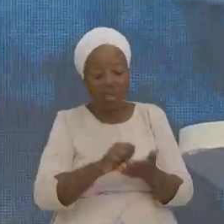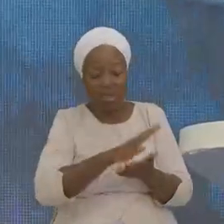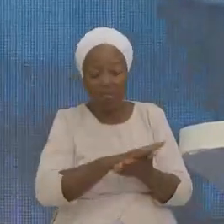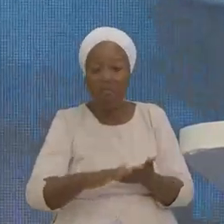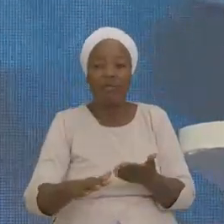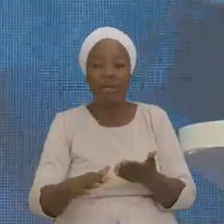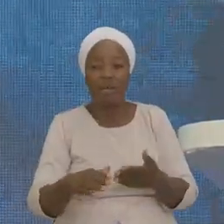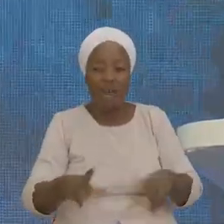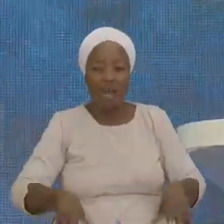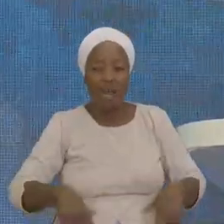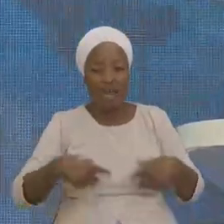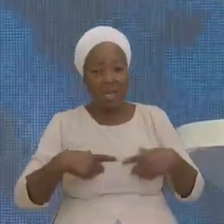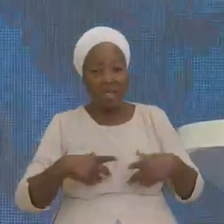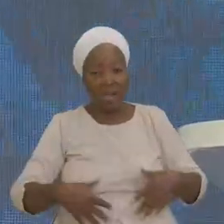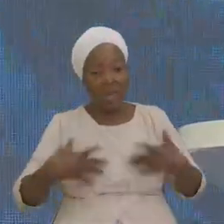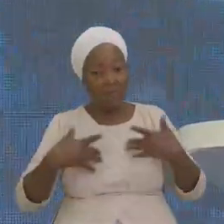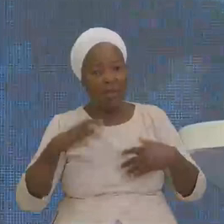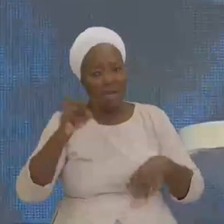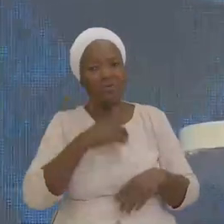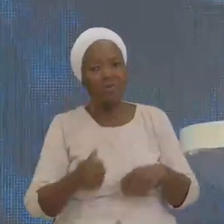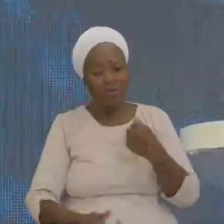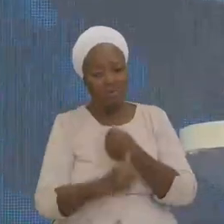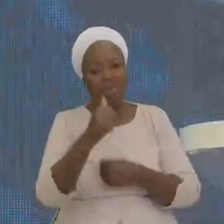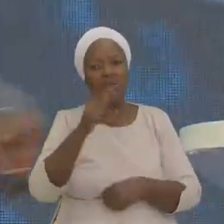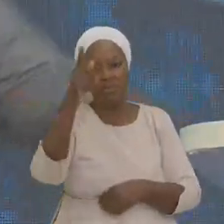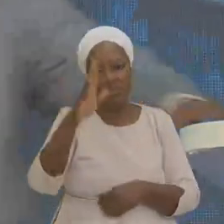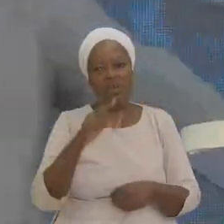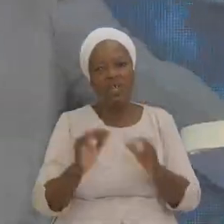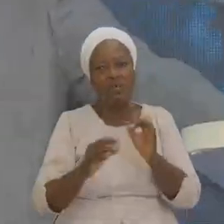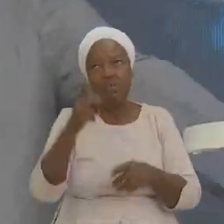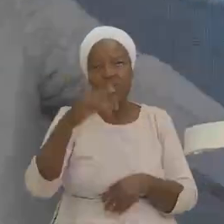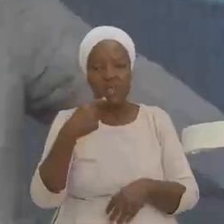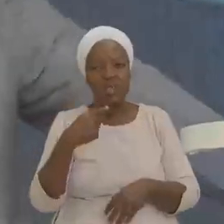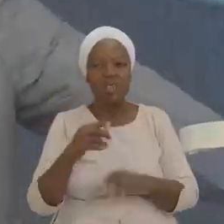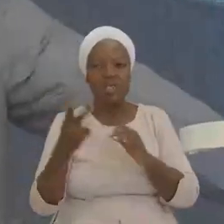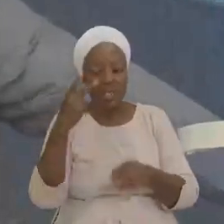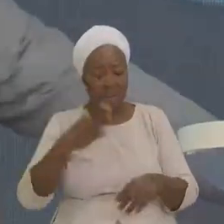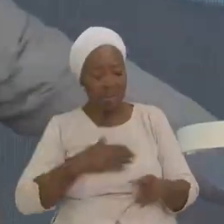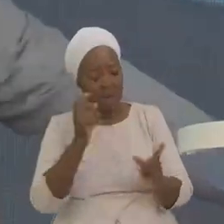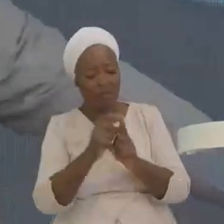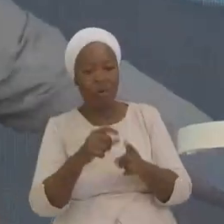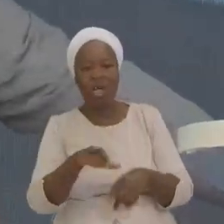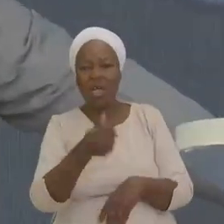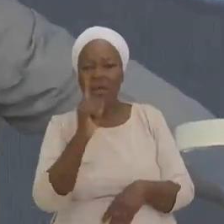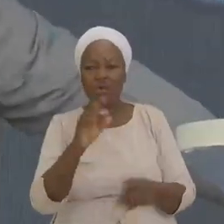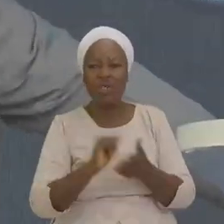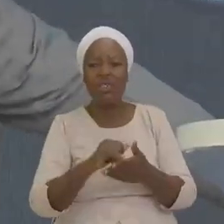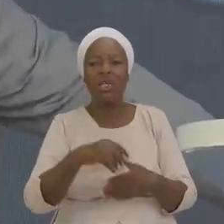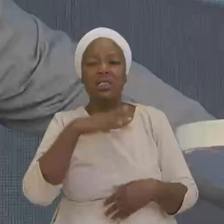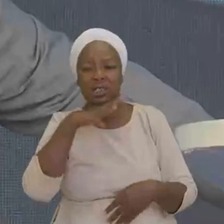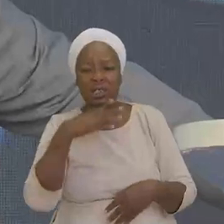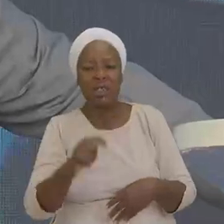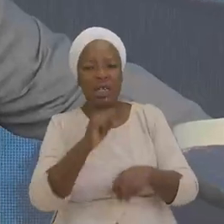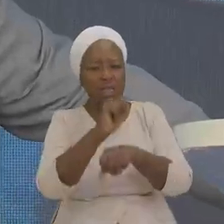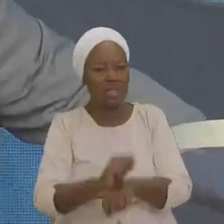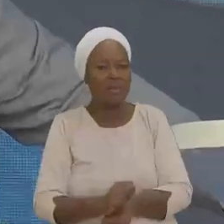l'impureté, demeure dans un état de non-sanctification, va-t-il condamner Dieu? Si Dieu dit,